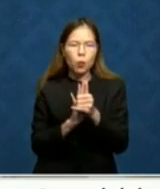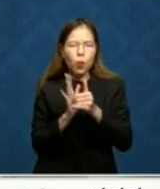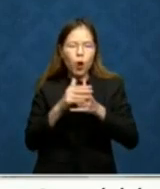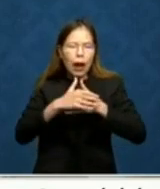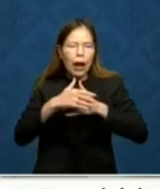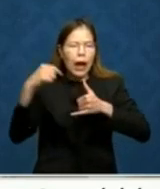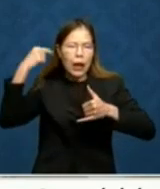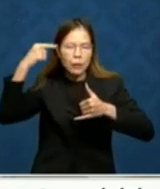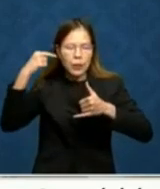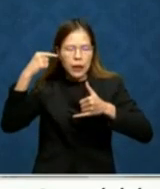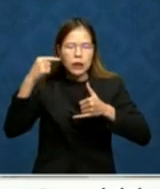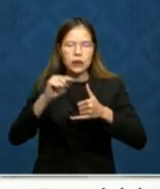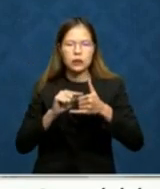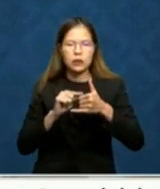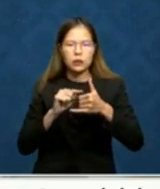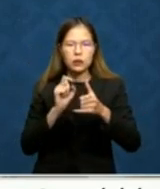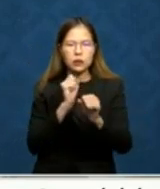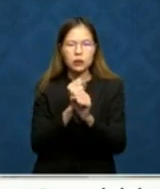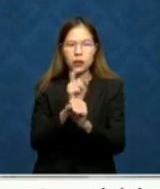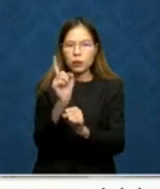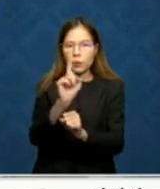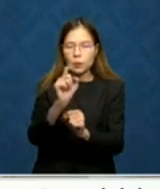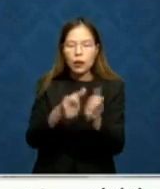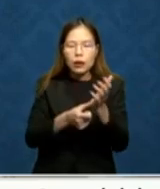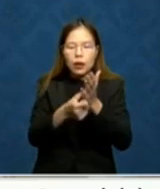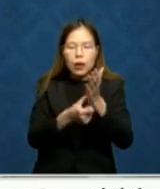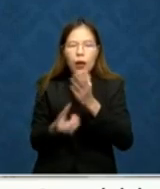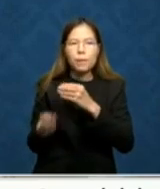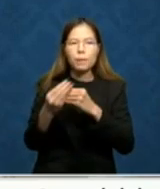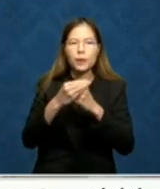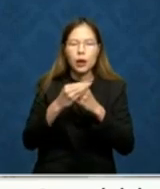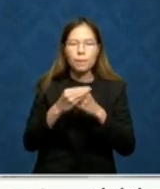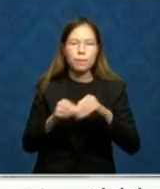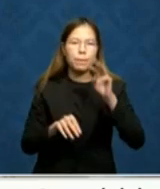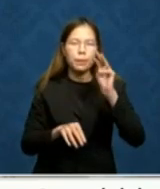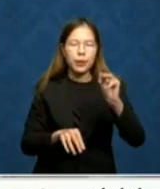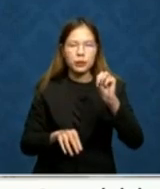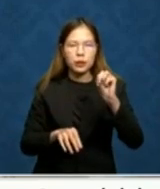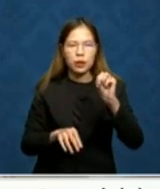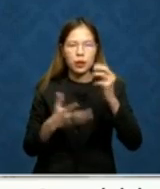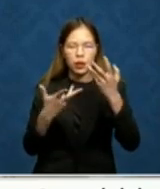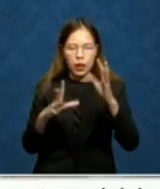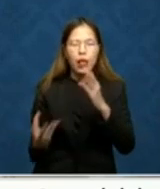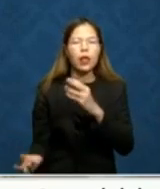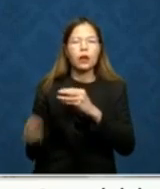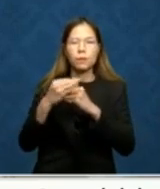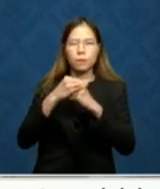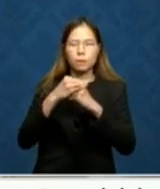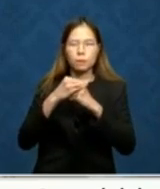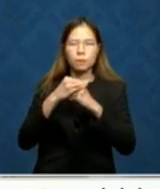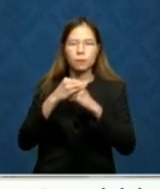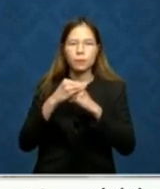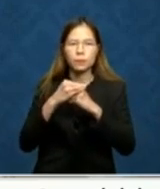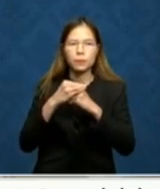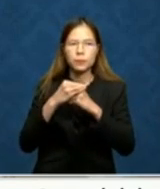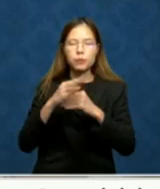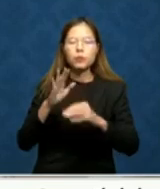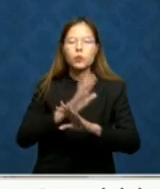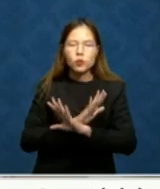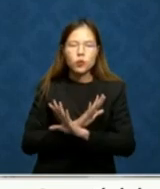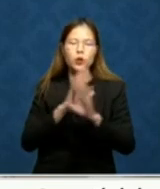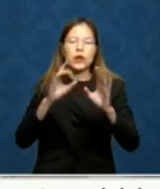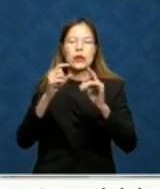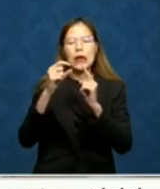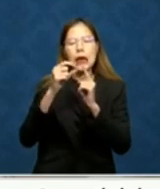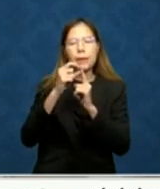ค่ะซึ่งจะเป็นการทั้งแก้ไขเพิ่มเติมมาตราและเป็นการเพิ่มมาตราและเป็นการยกเลิกในถ้อย